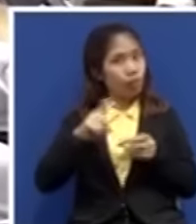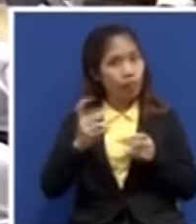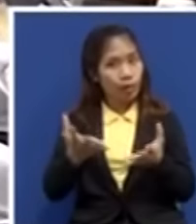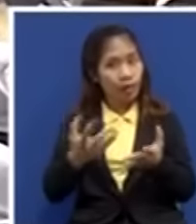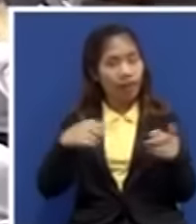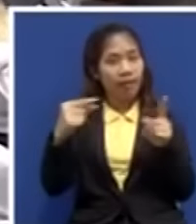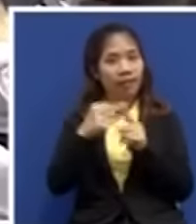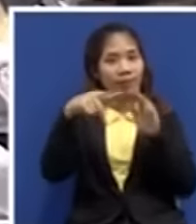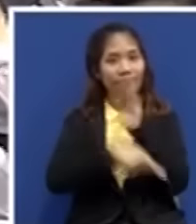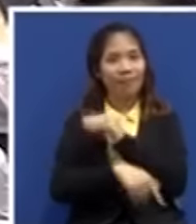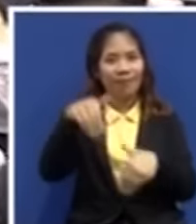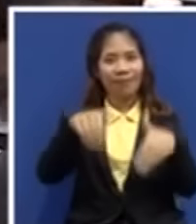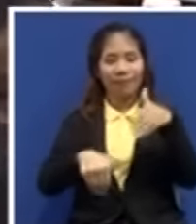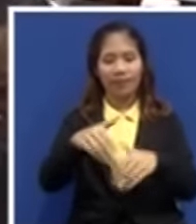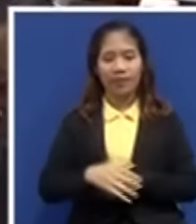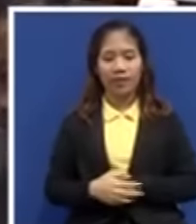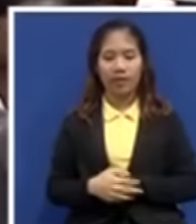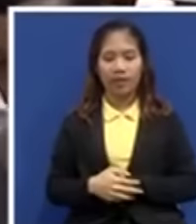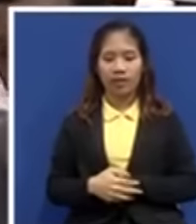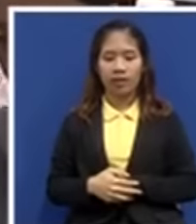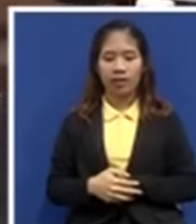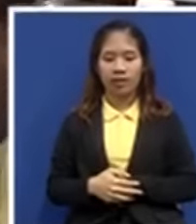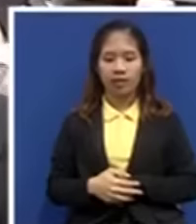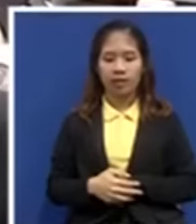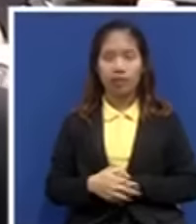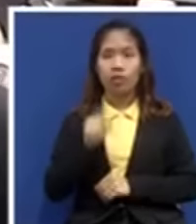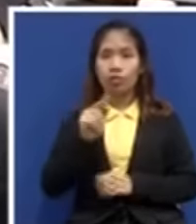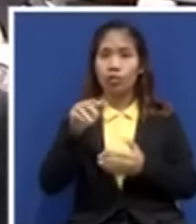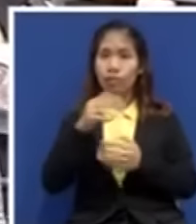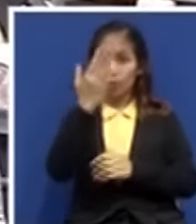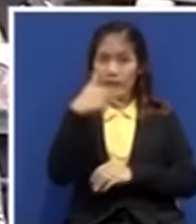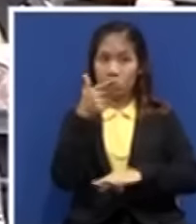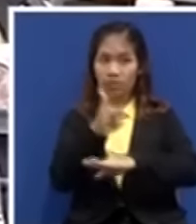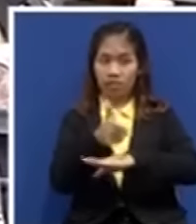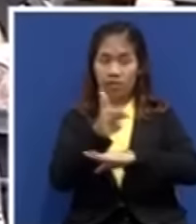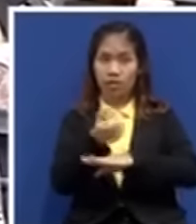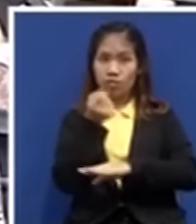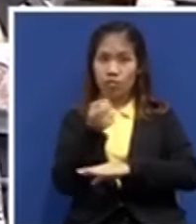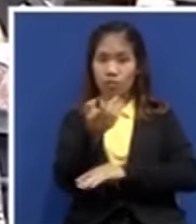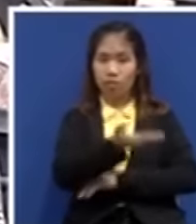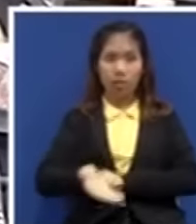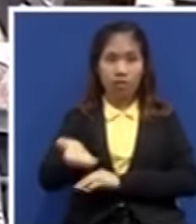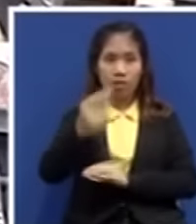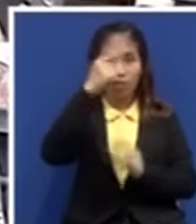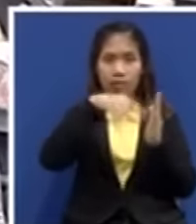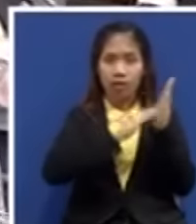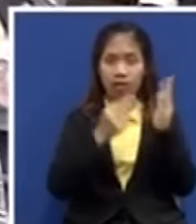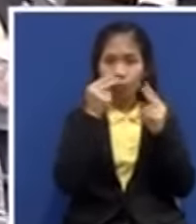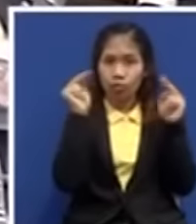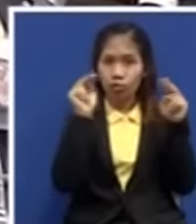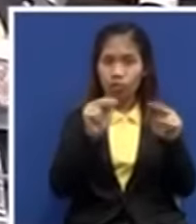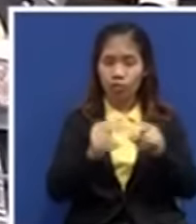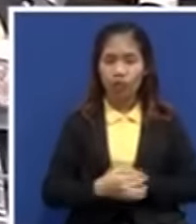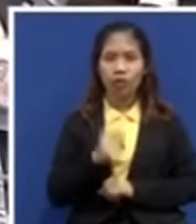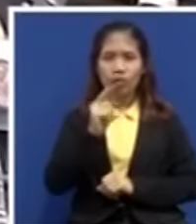เลือกตั้งครับ ท่านไม่ถอนก็ต้องรับผิดชอบ คนสายโทษทั้งประเทศนะท่านประธานครับต้องถอนเพราะว่าพูดว่